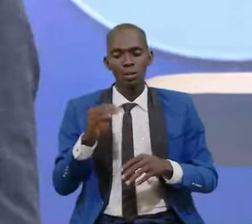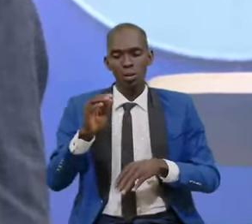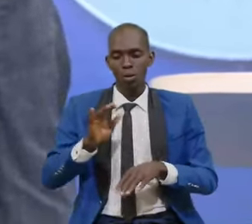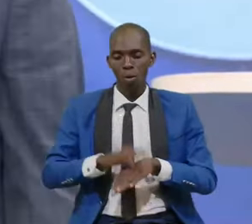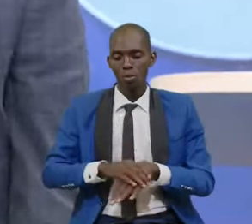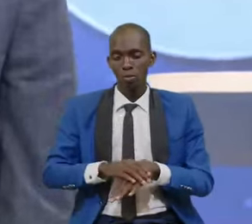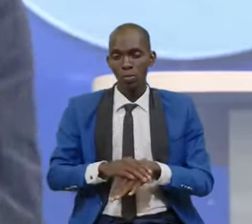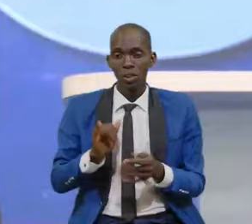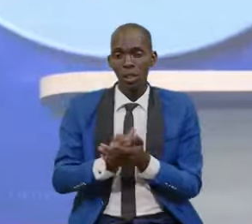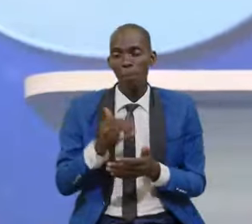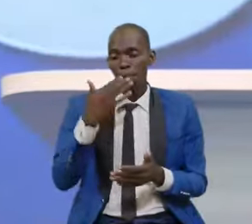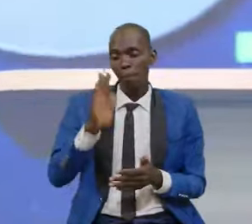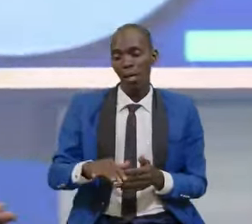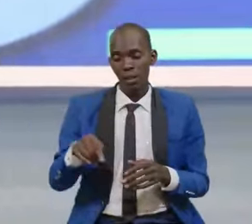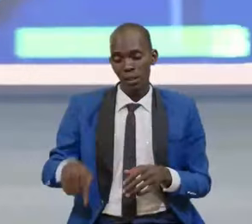os là.